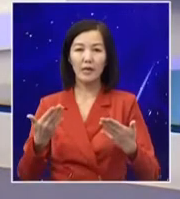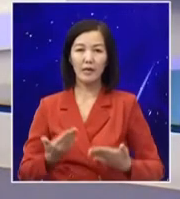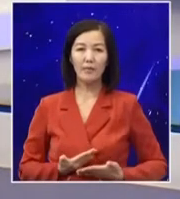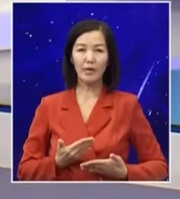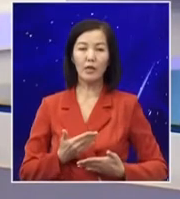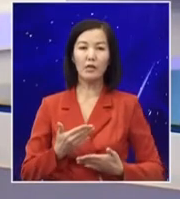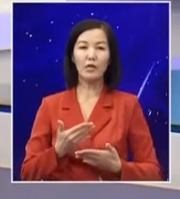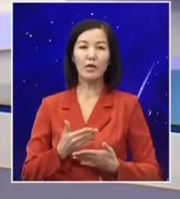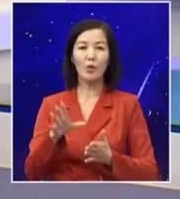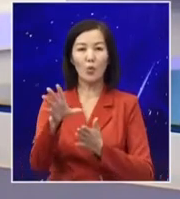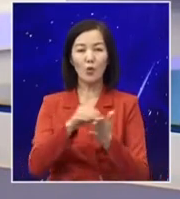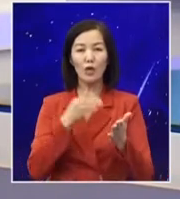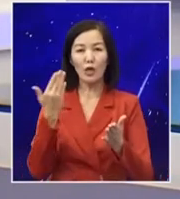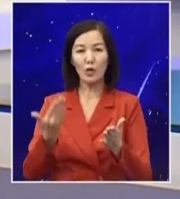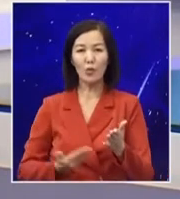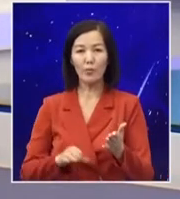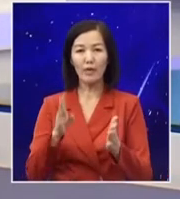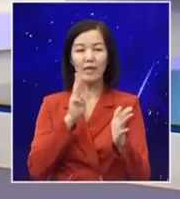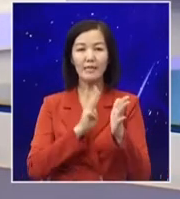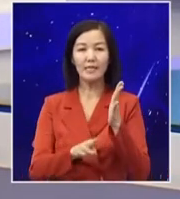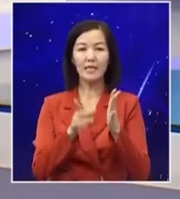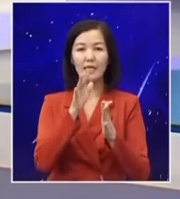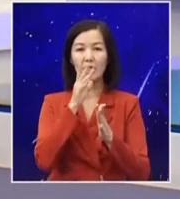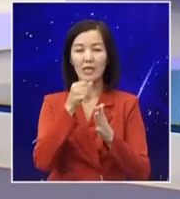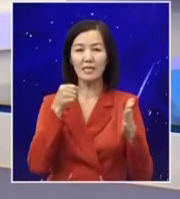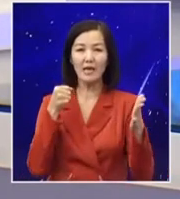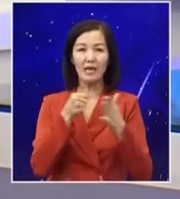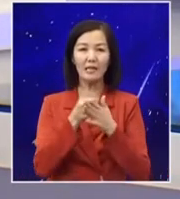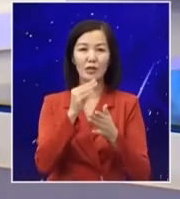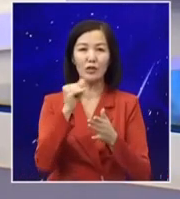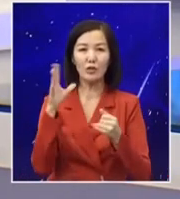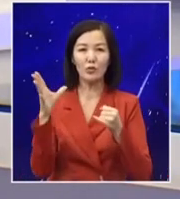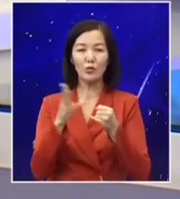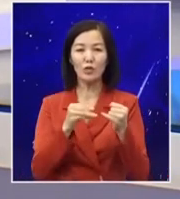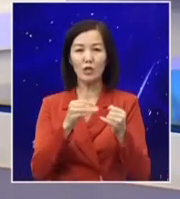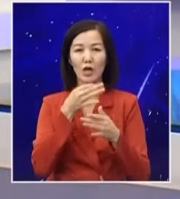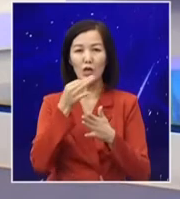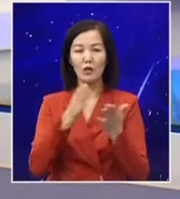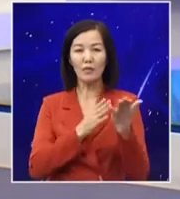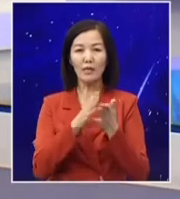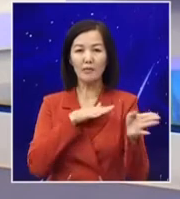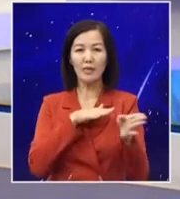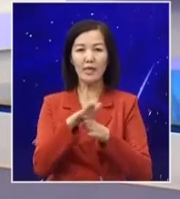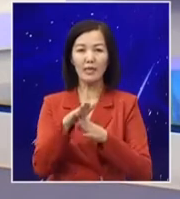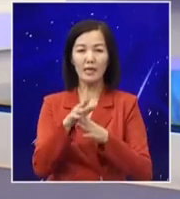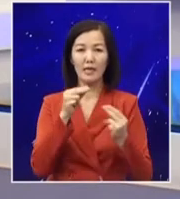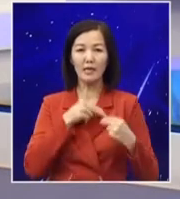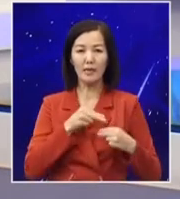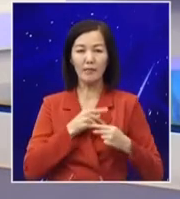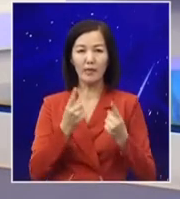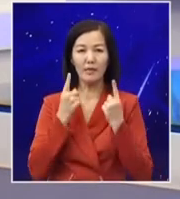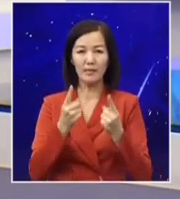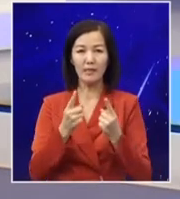Ғибратты ғұмыр, өнегелі өмір. 80-нің сеңгіріне шыққанша Жетісу жерінде бірталай жауапты қызмет атқарып, елге ерен еңбегі